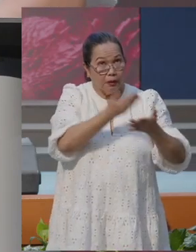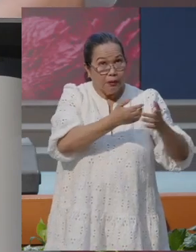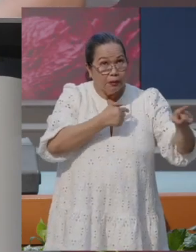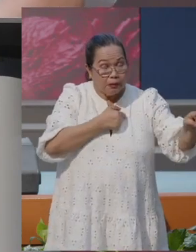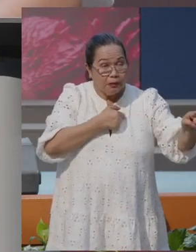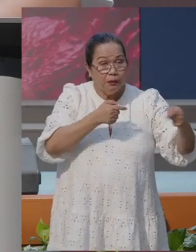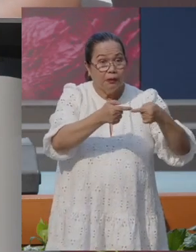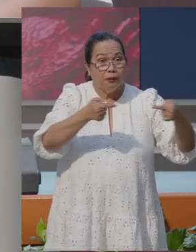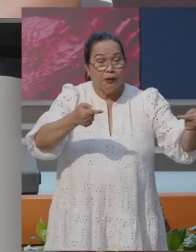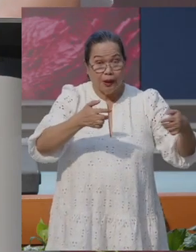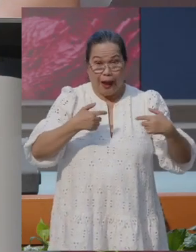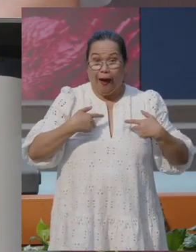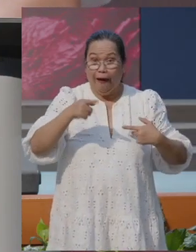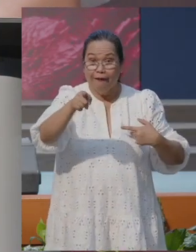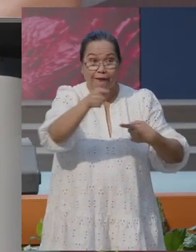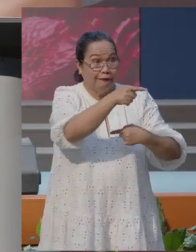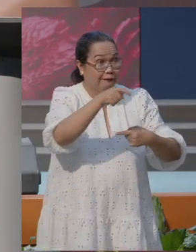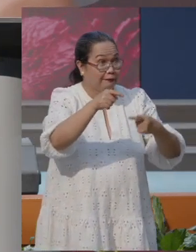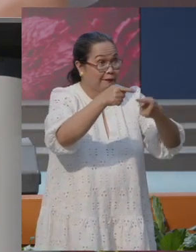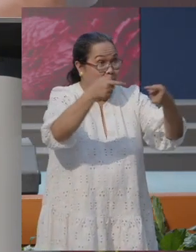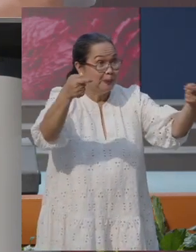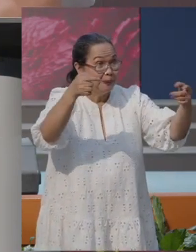mga kaaway?